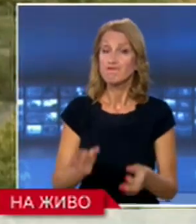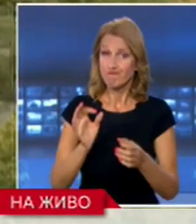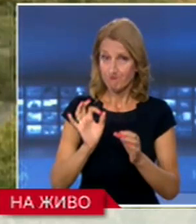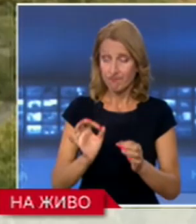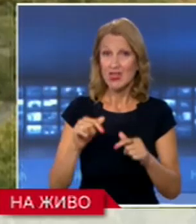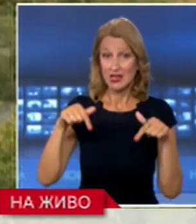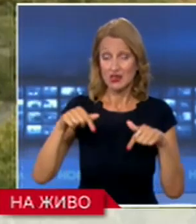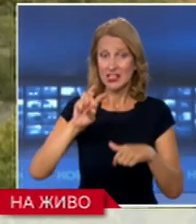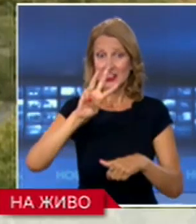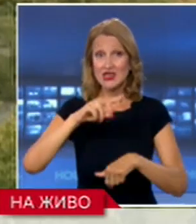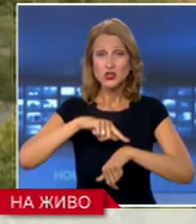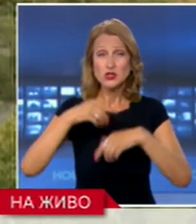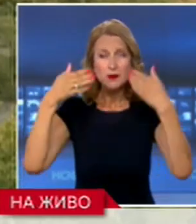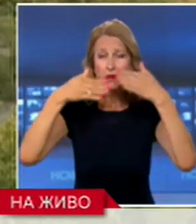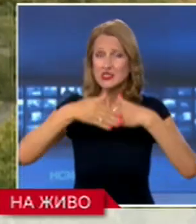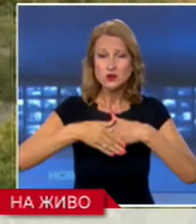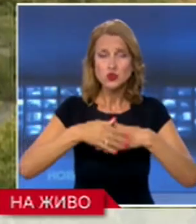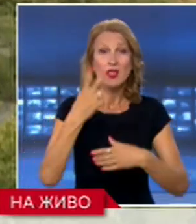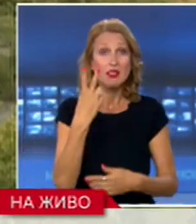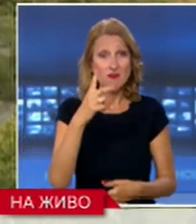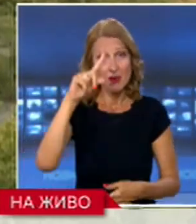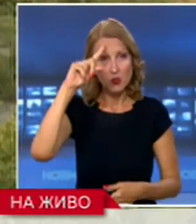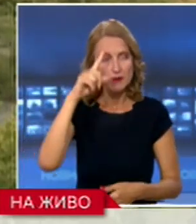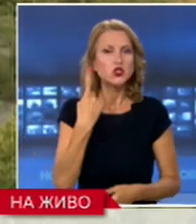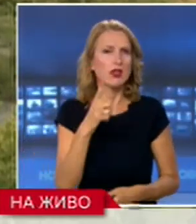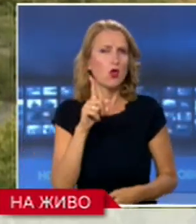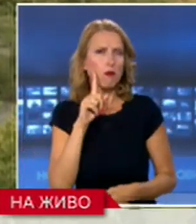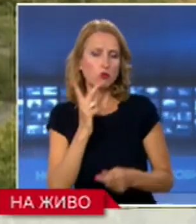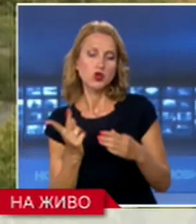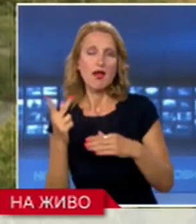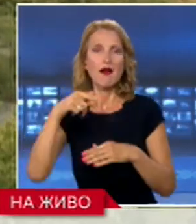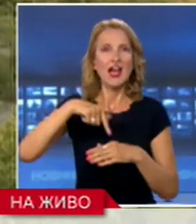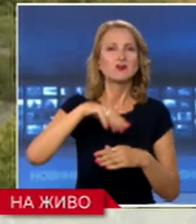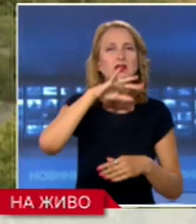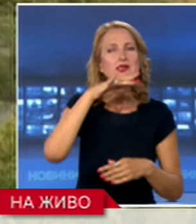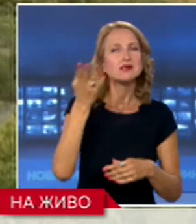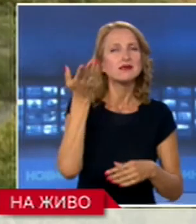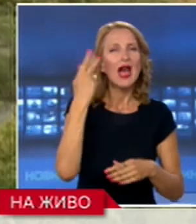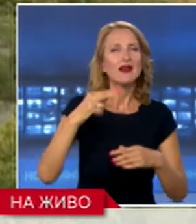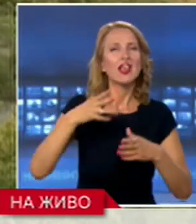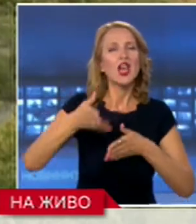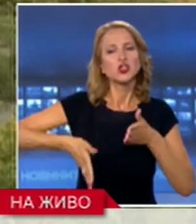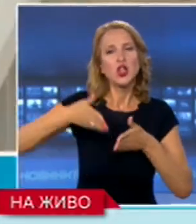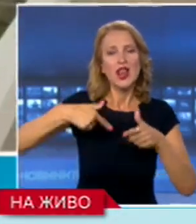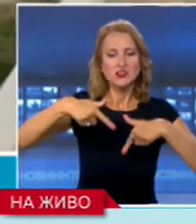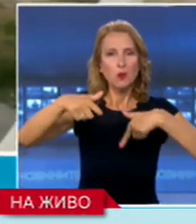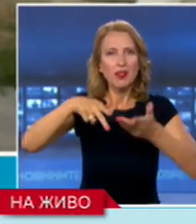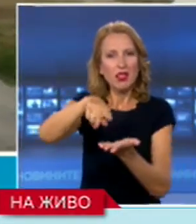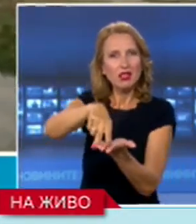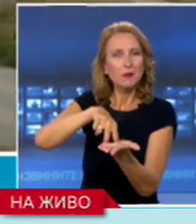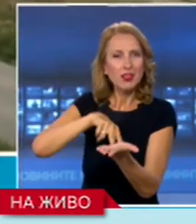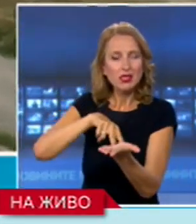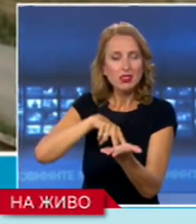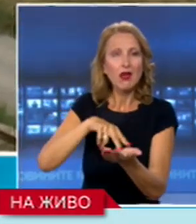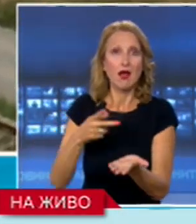Здравейте, около 3 часа през нощта две момичета и едно момче се качват на стария железопътен мост в квартал Дружба. Малко по-късно на спешния